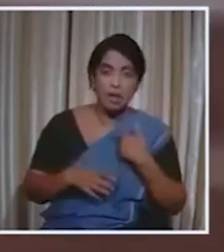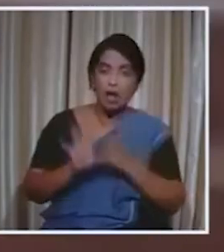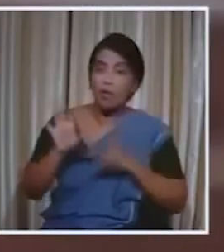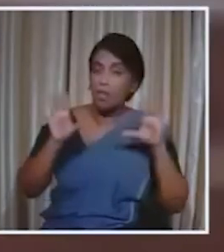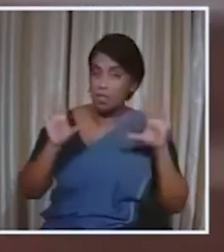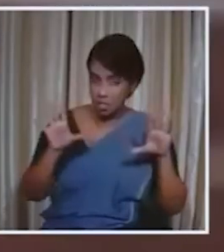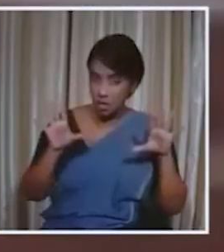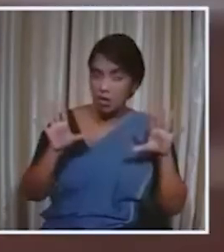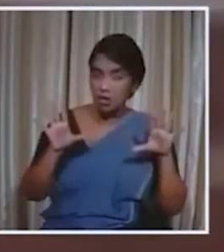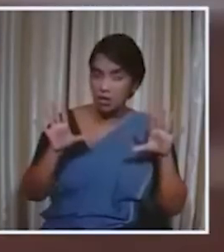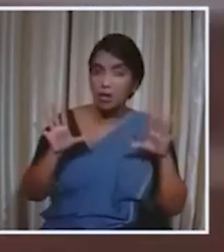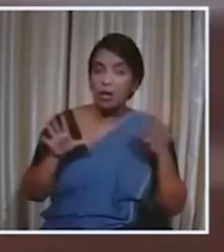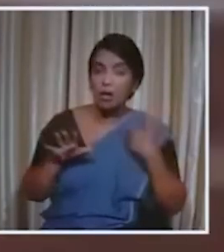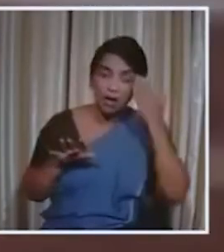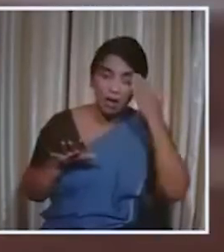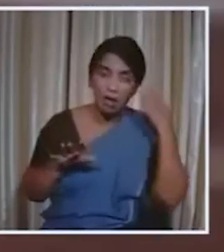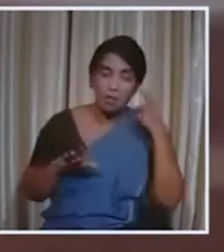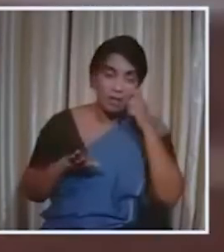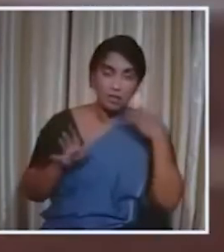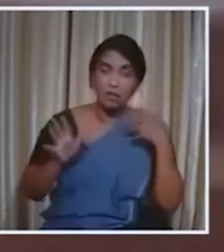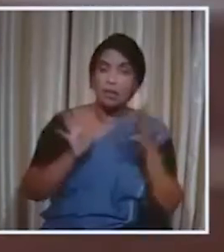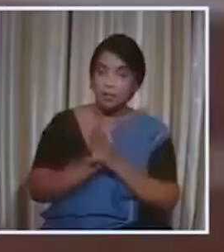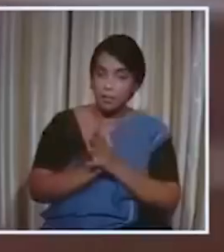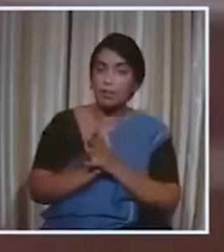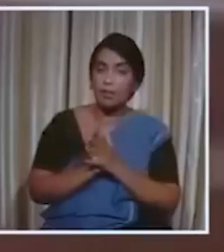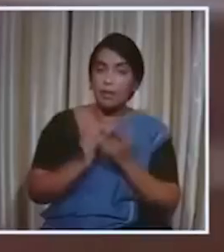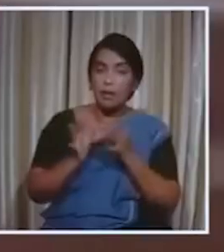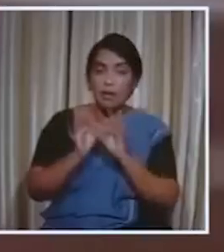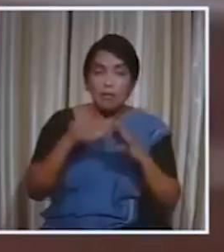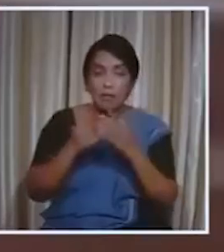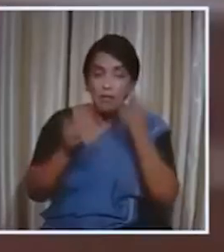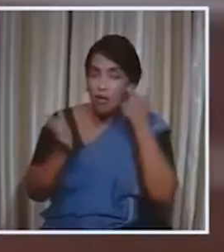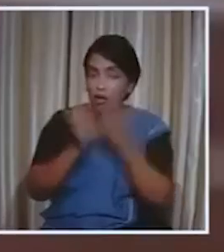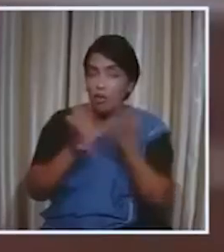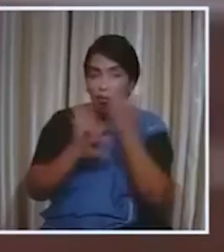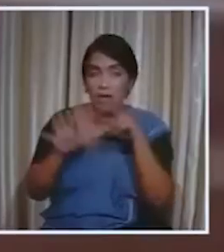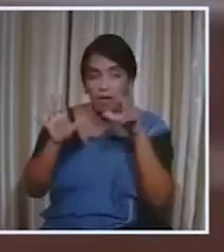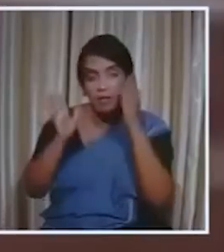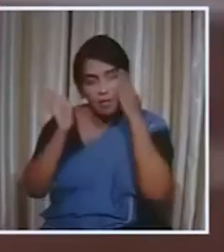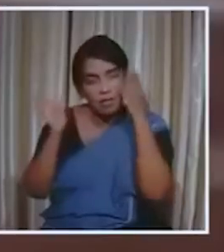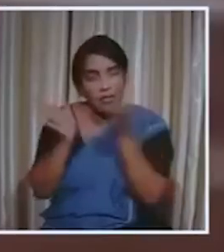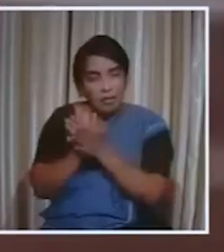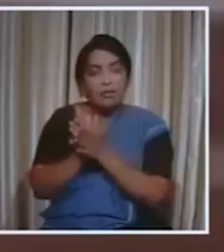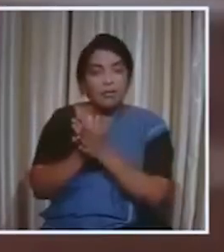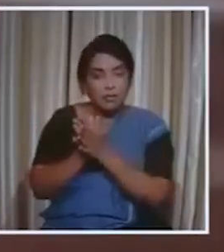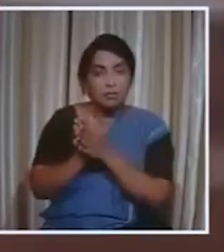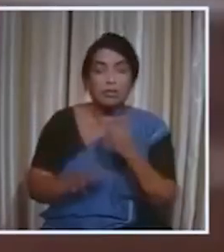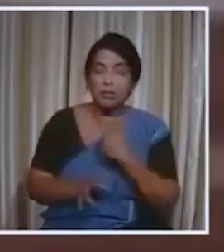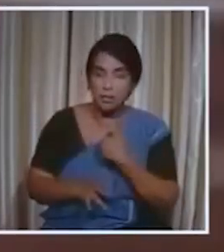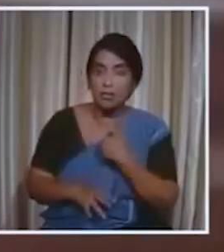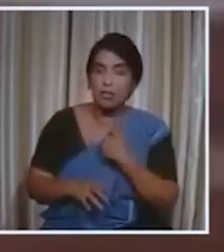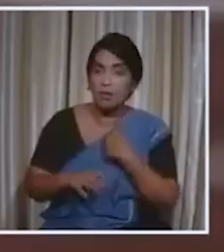10යි අපේ දෙමව්පියොත් එක්ක අපි එක කාමරේ අට දෙනා බුදියගෙන තියෙනවා එහෙම අපි මම ඒක නිසා අපිට